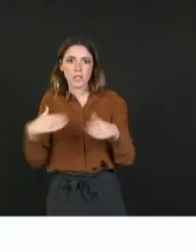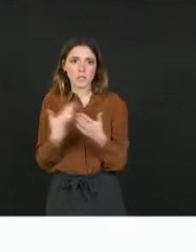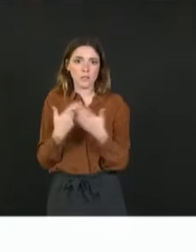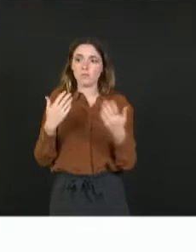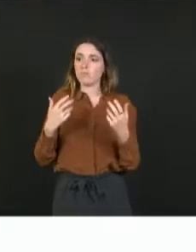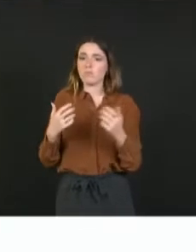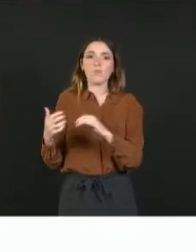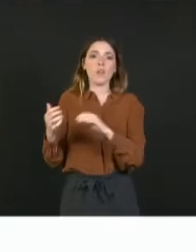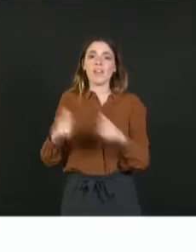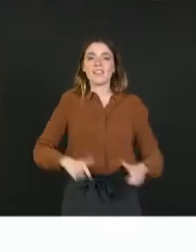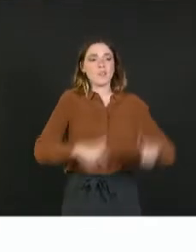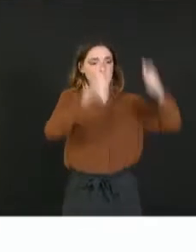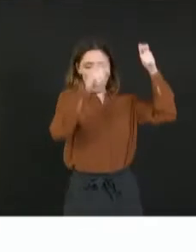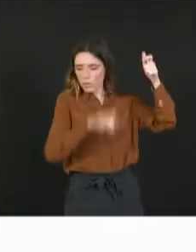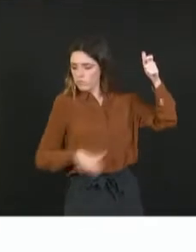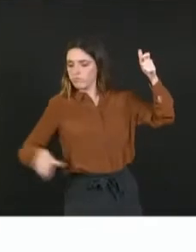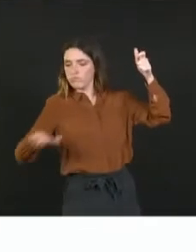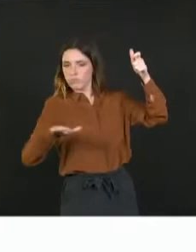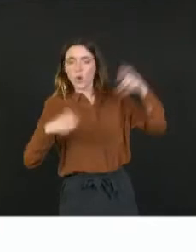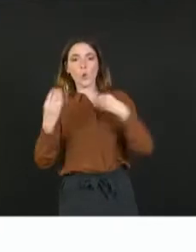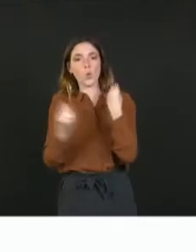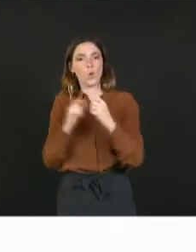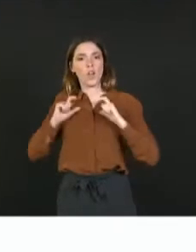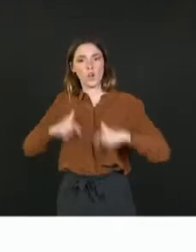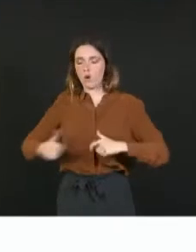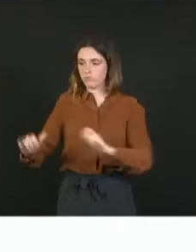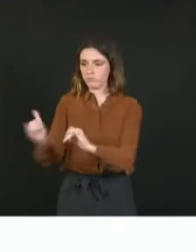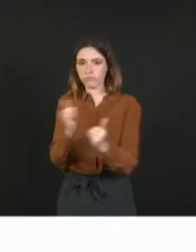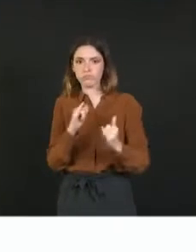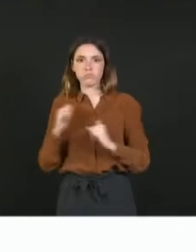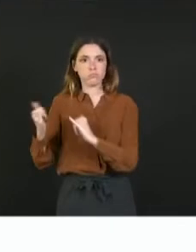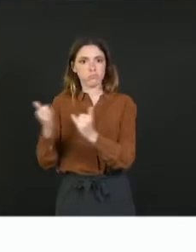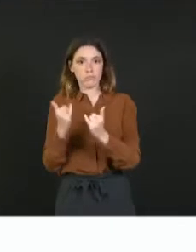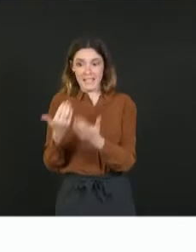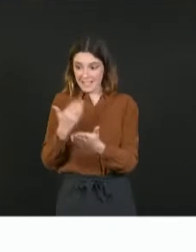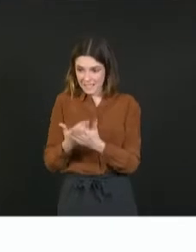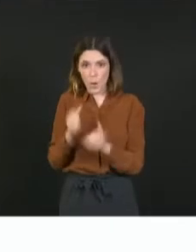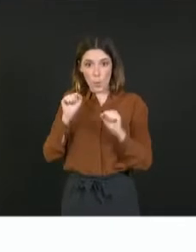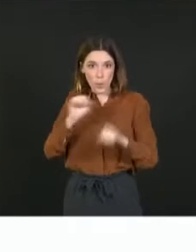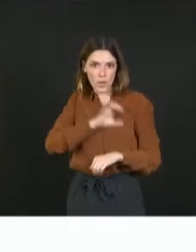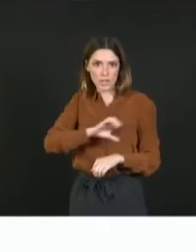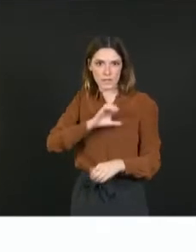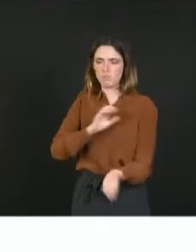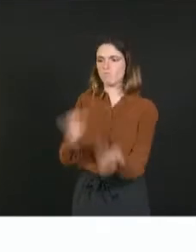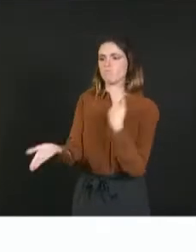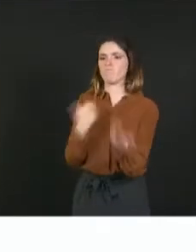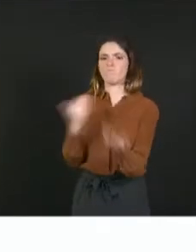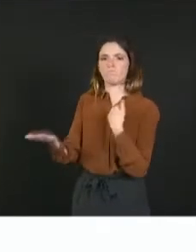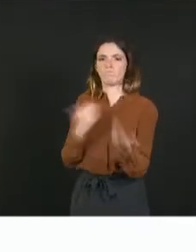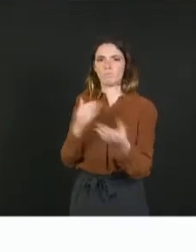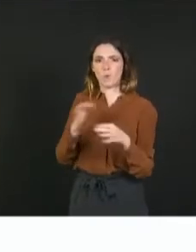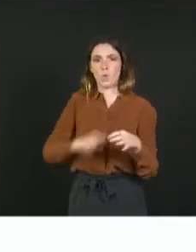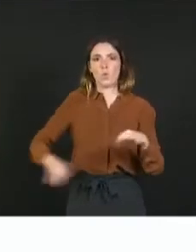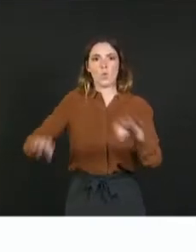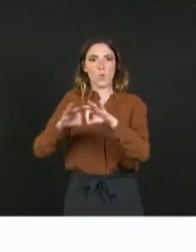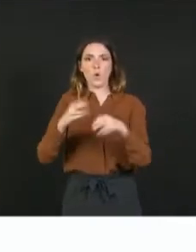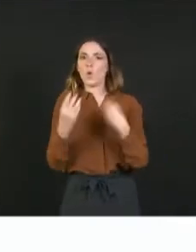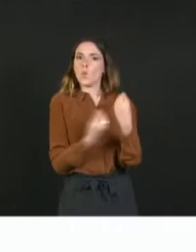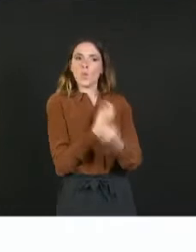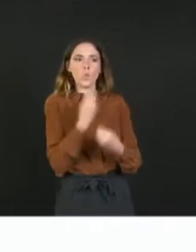appelle le résidu d'espace public qui sert à rien, où il y a un panneau publicitaire, où il y a même pas une place de stationnement, mais du